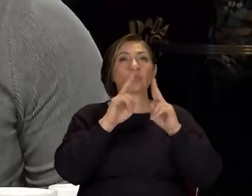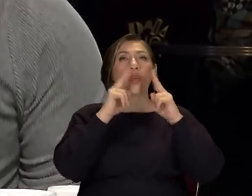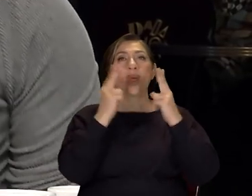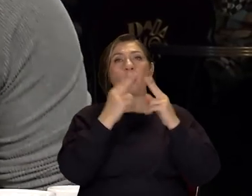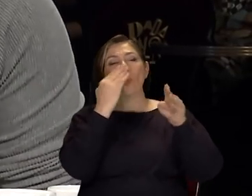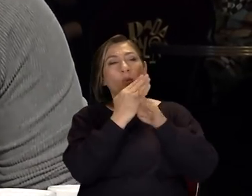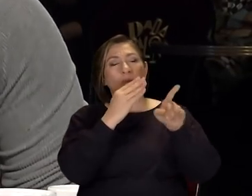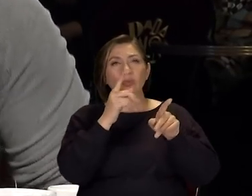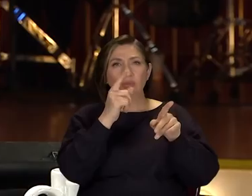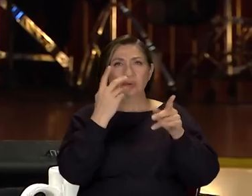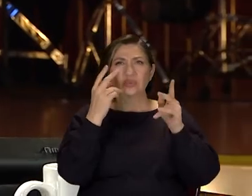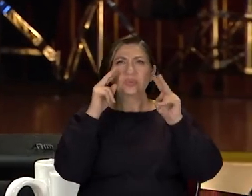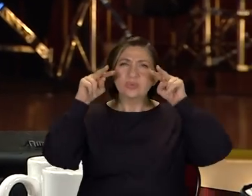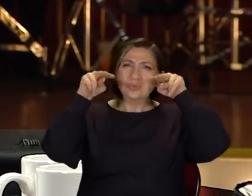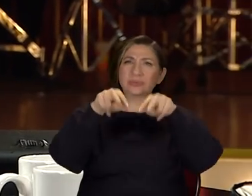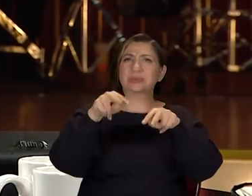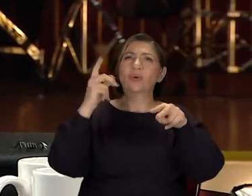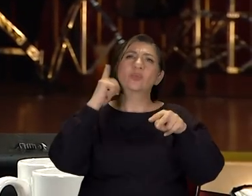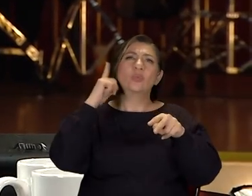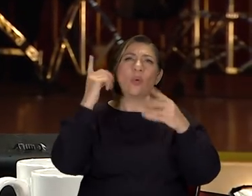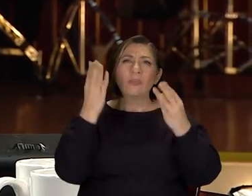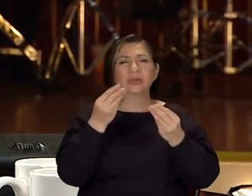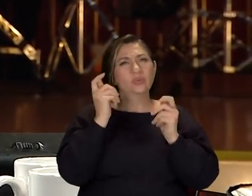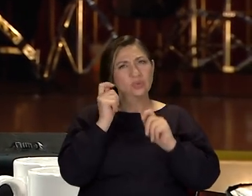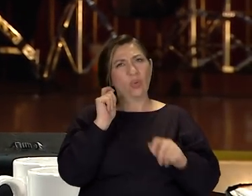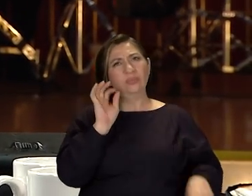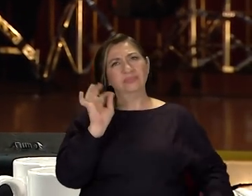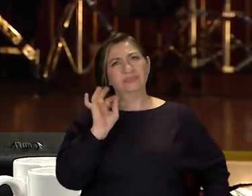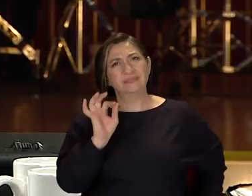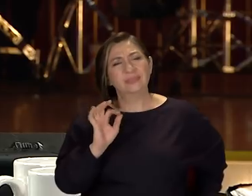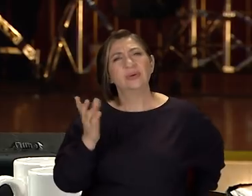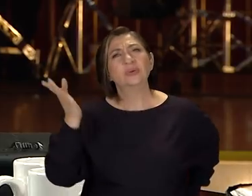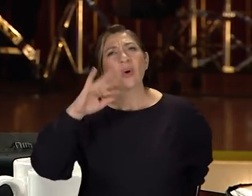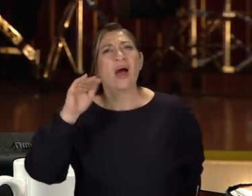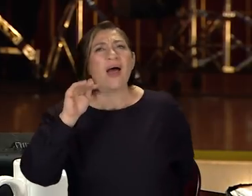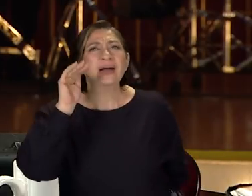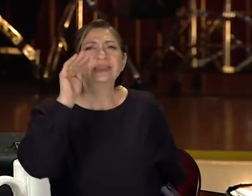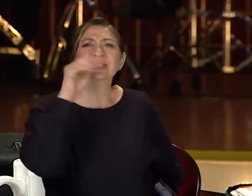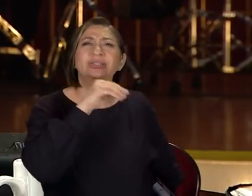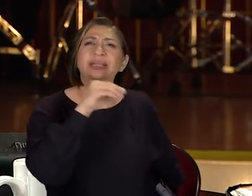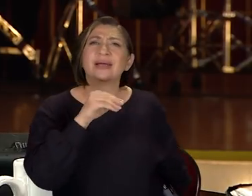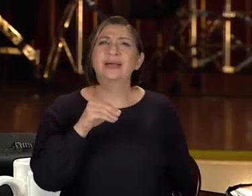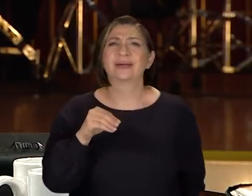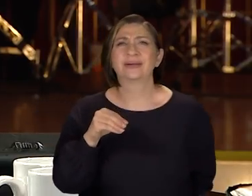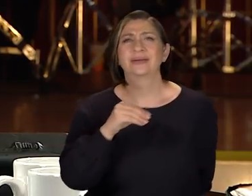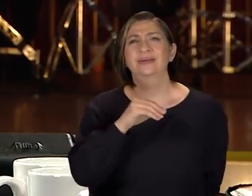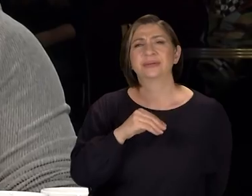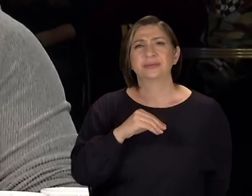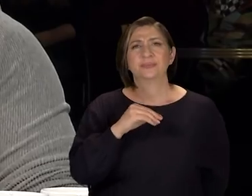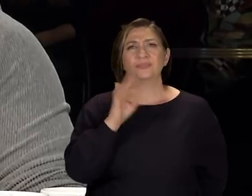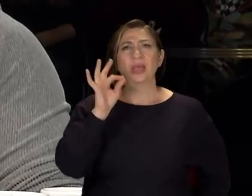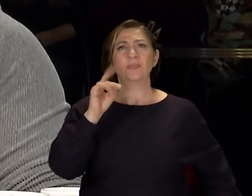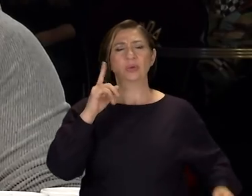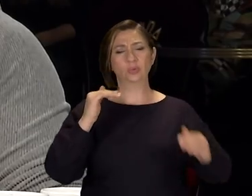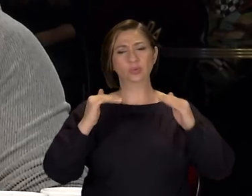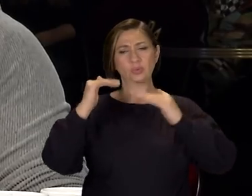bir şey yani bu göz önünde yaşamak, çocukluğunu da göz önünde yaşamak gibi bir şey. Sonra hep hayatında böyle bir